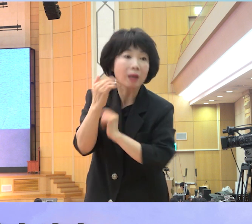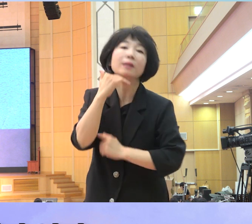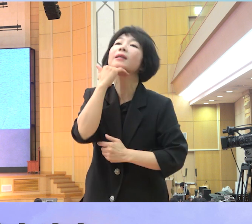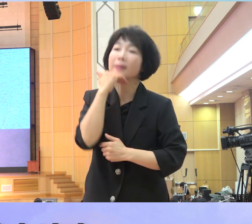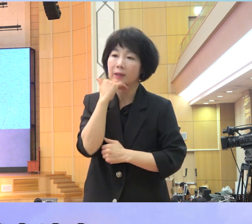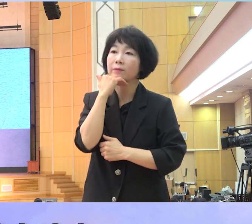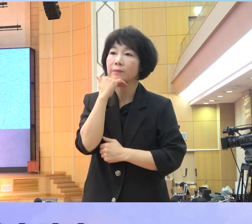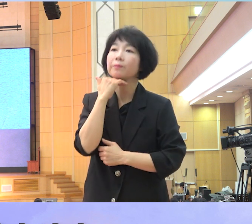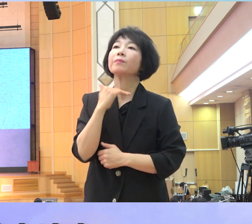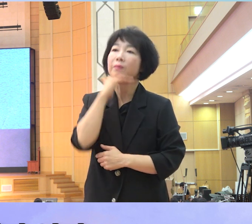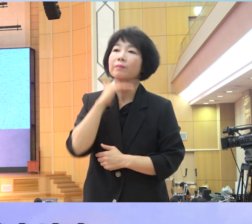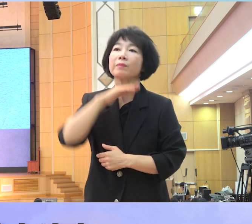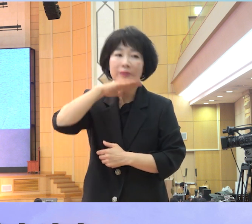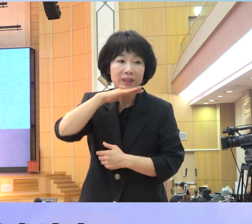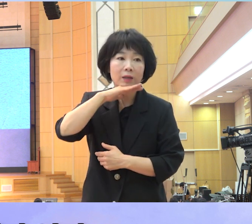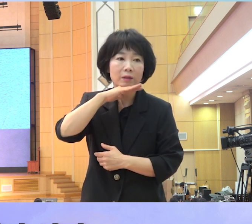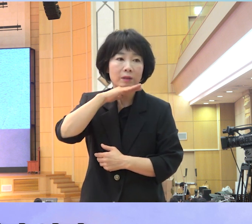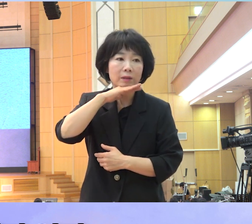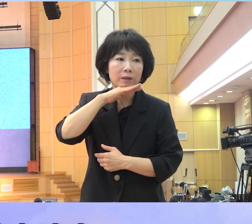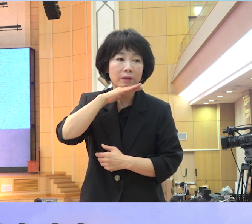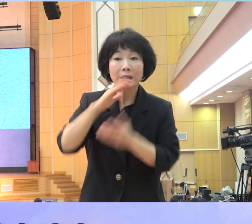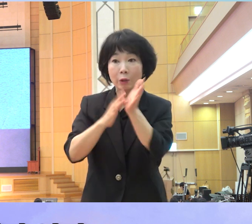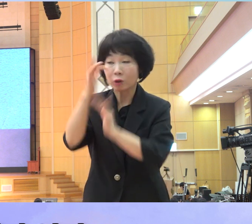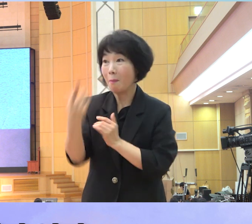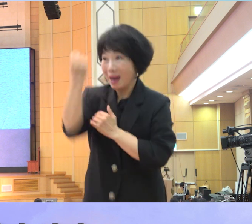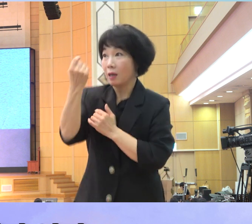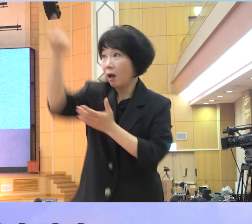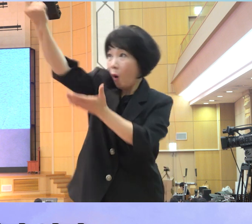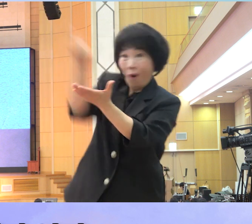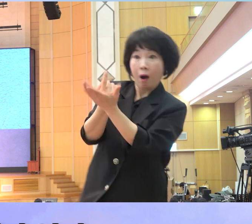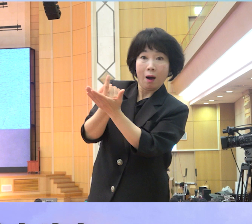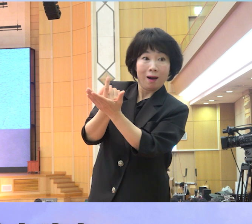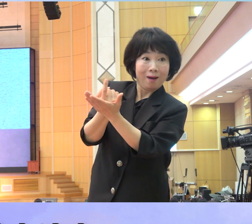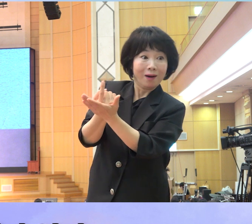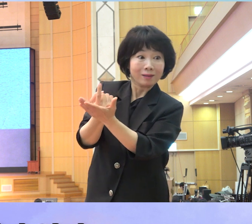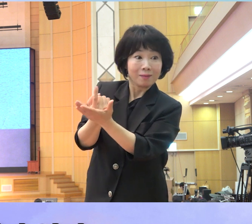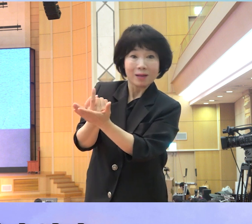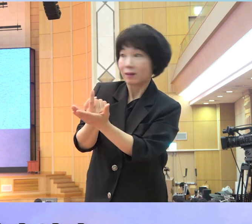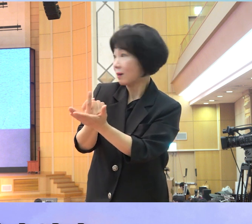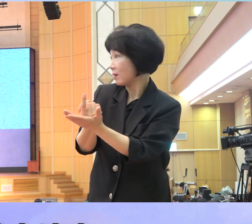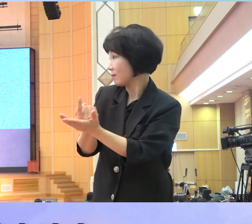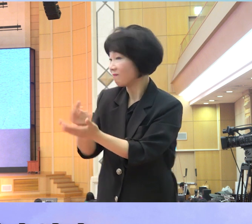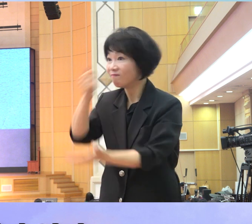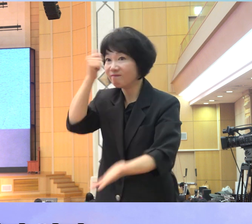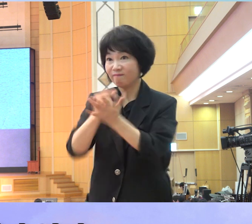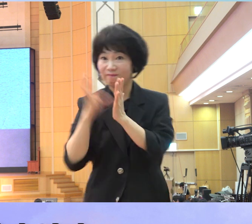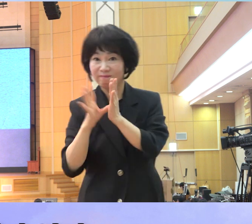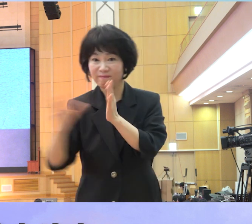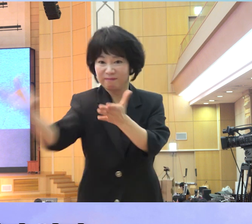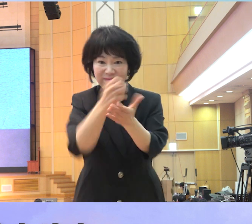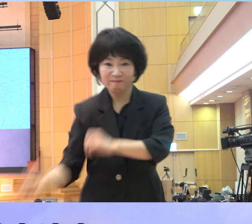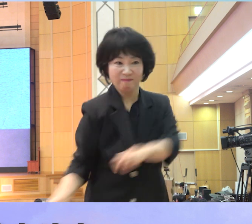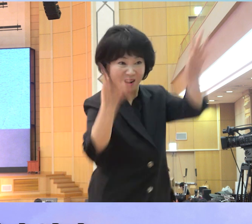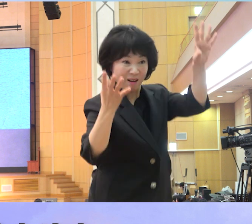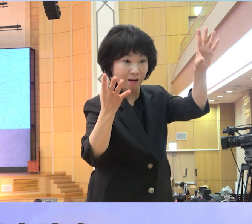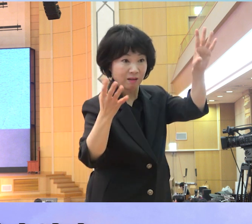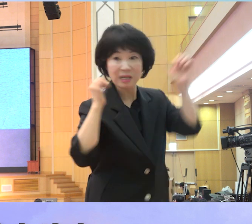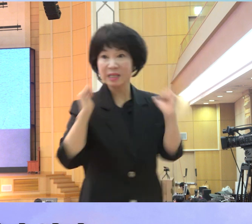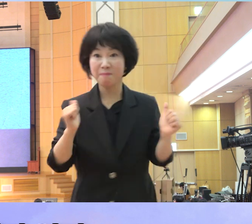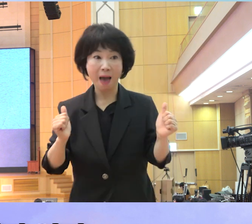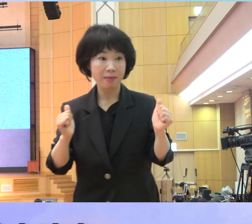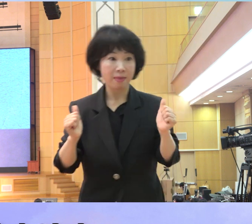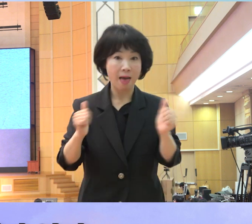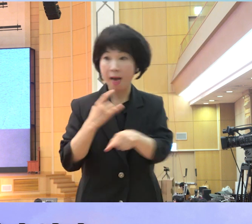그런데 예수님이 속히 오시고 빨리 오셔서 막 여기서 그냥 악한 자들을 다 뿌리쳐 주시고, 그죠?